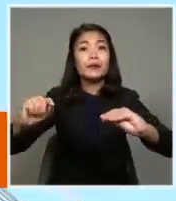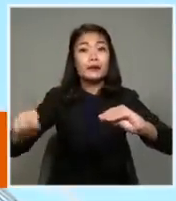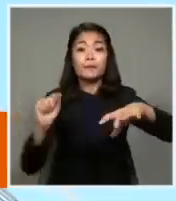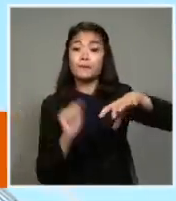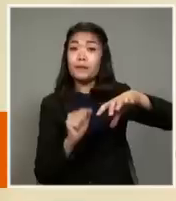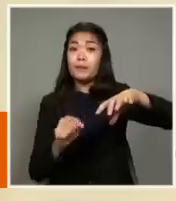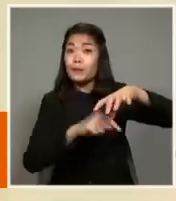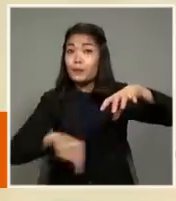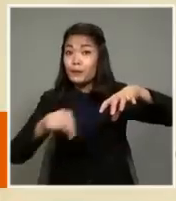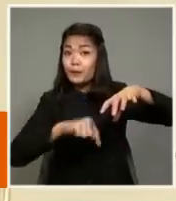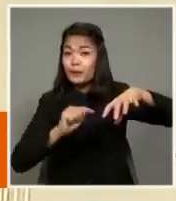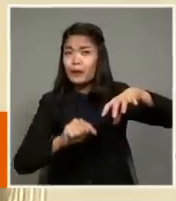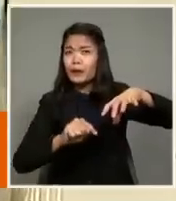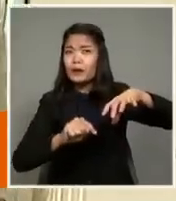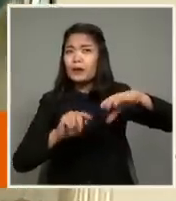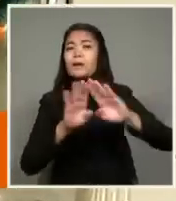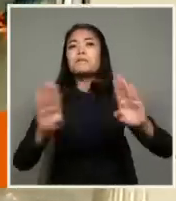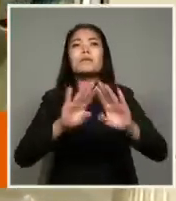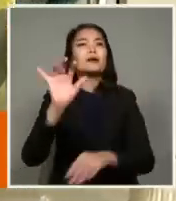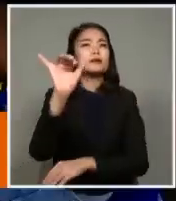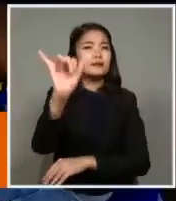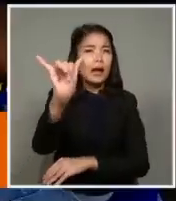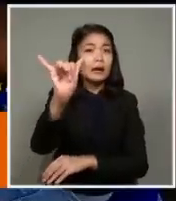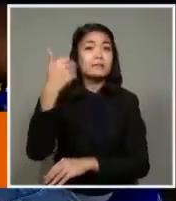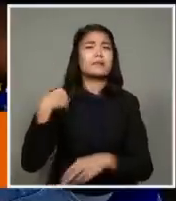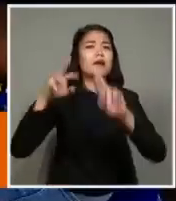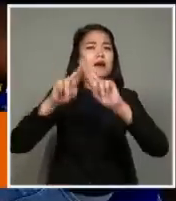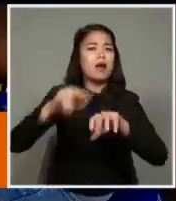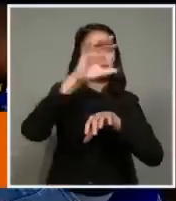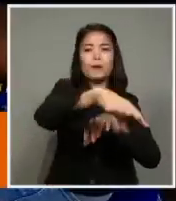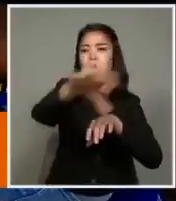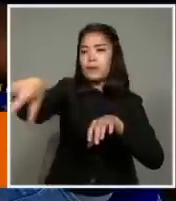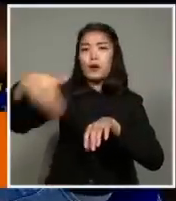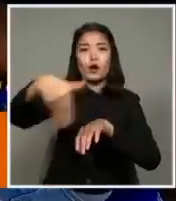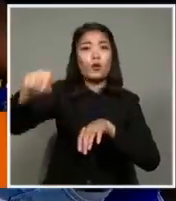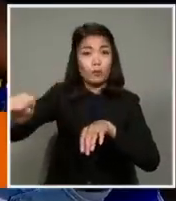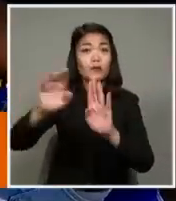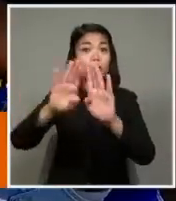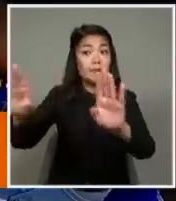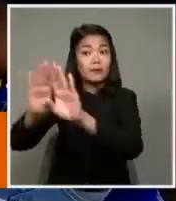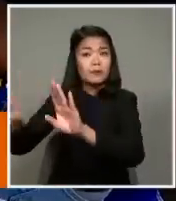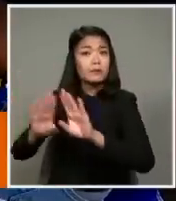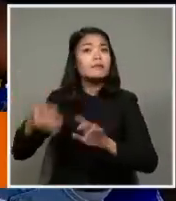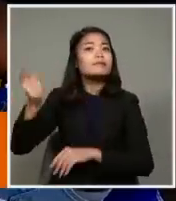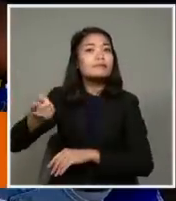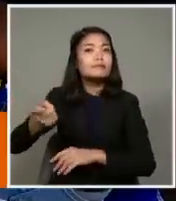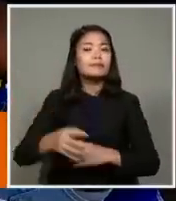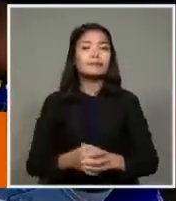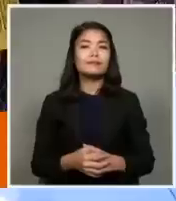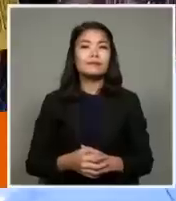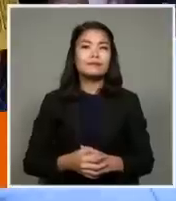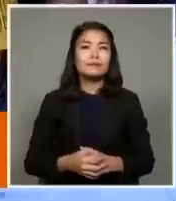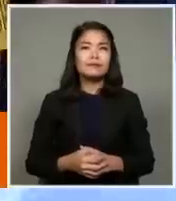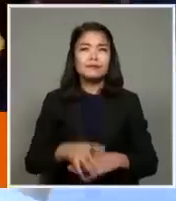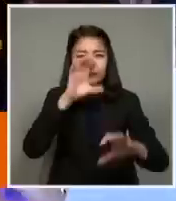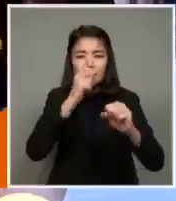าคารคลองถมเซ็นเตอร์จะยังไม่เปิดให้บริการแต่ร้านค้าบริเวณรอบนอกกลับมาเปิดให้บริการตามปกติแล้วและสะท้อนผ